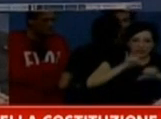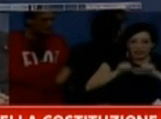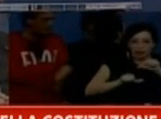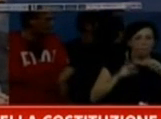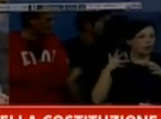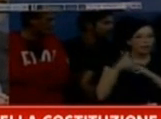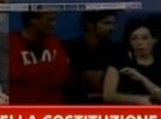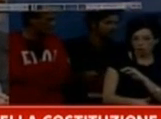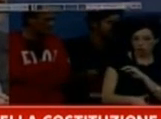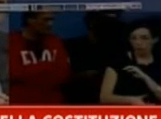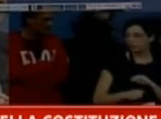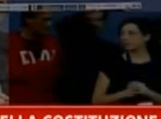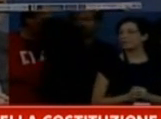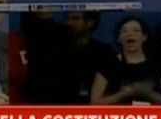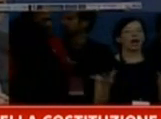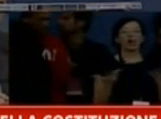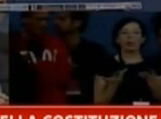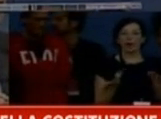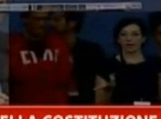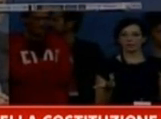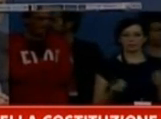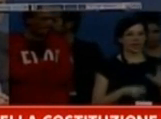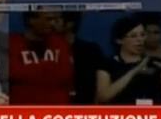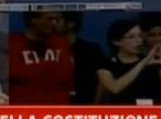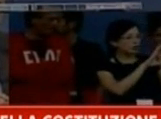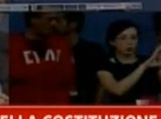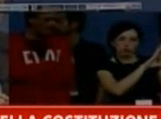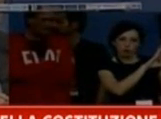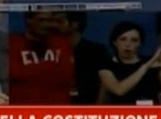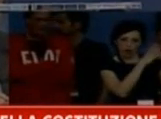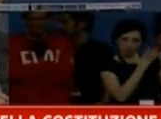Ma come si fa ad attuare la Costituzione?